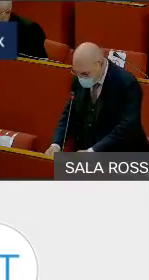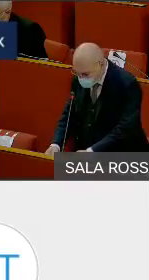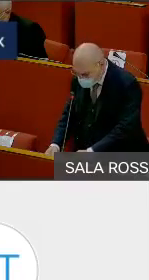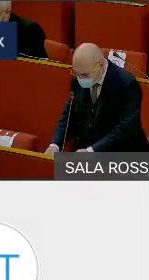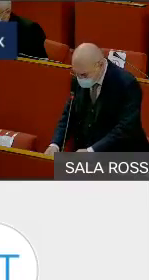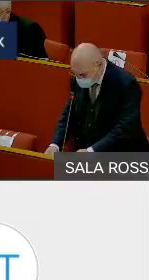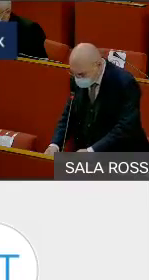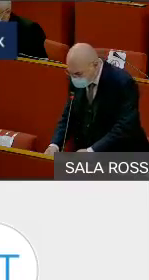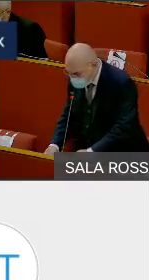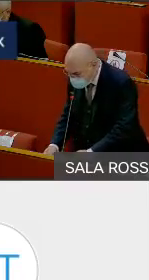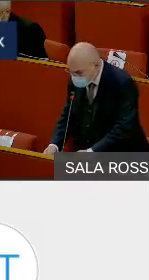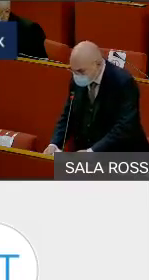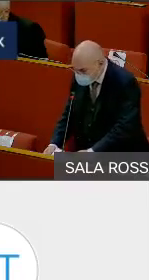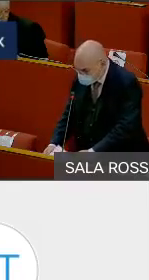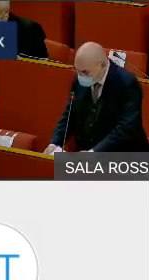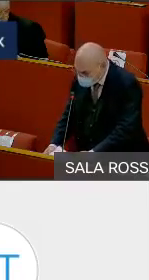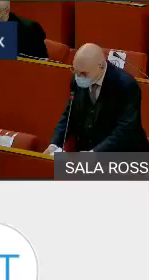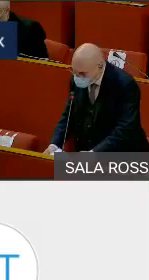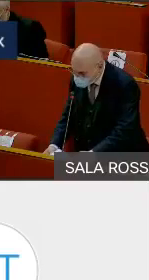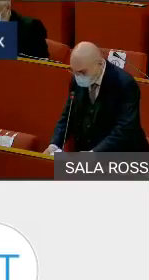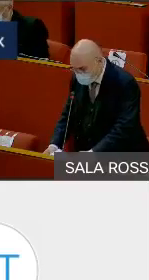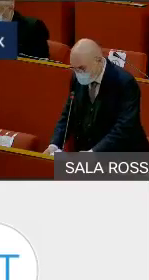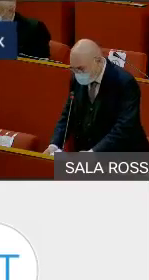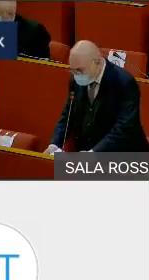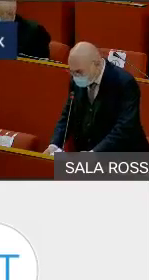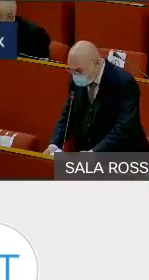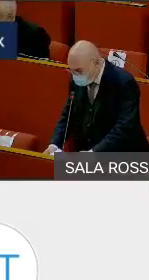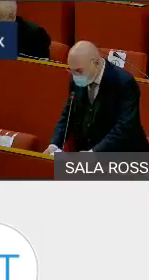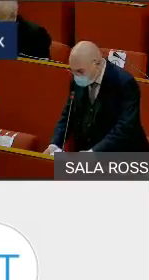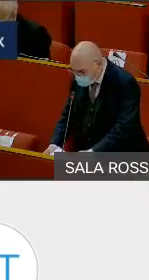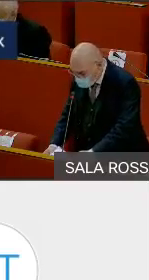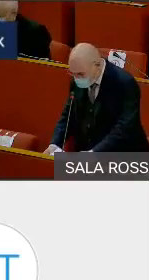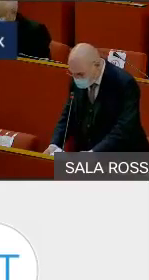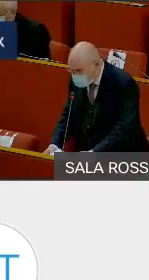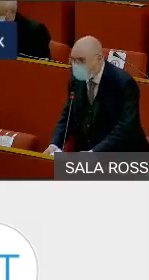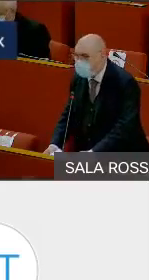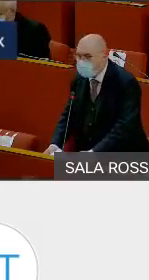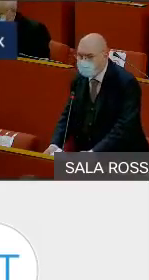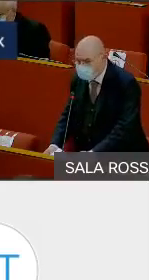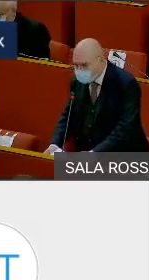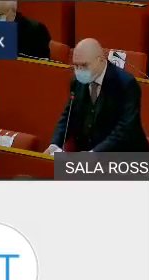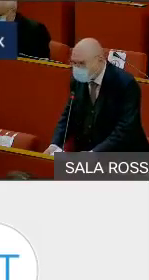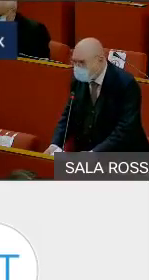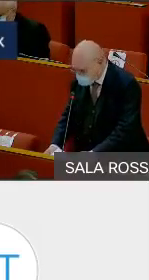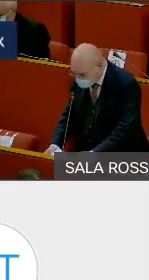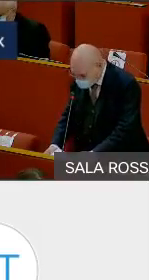state estate proponendo per cui con il 204